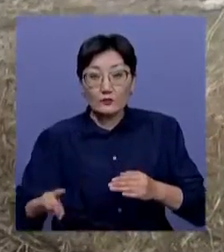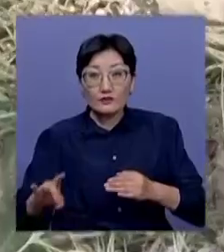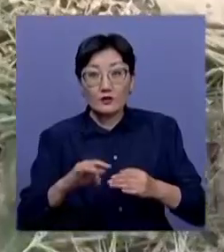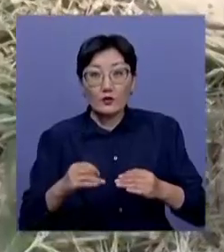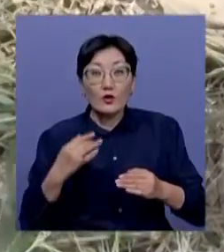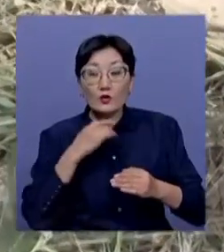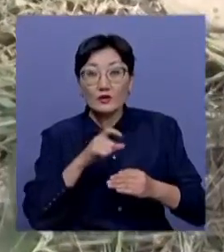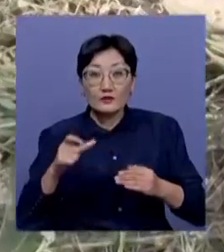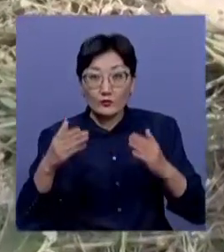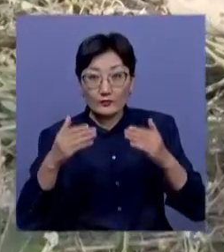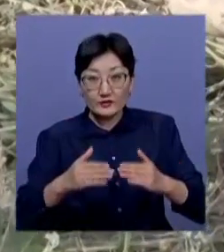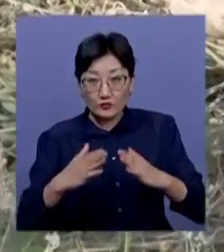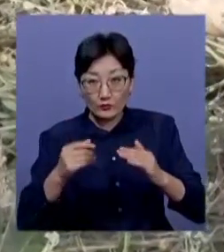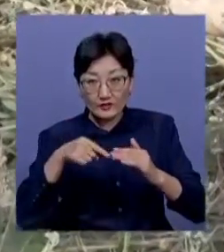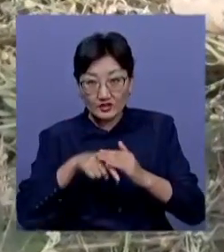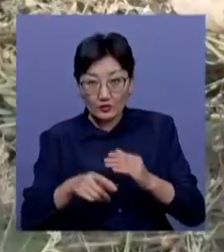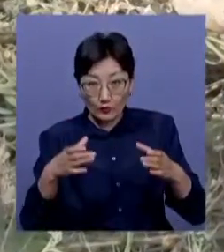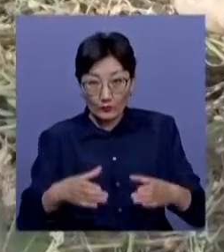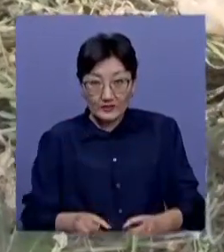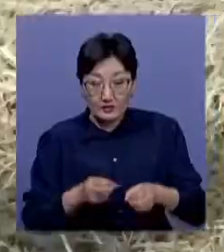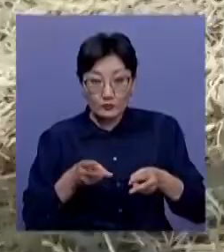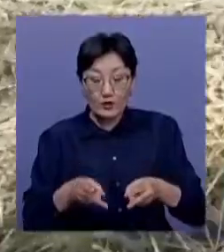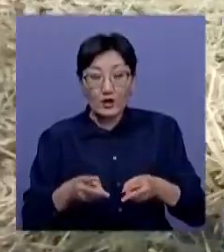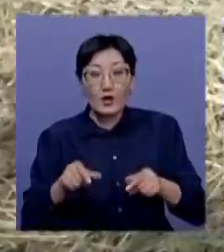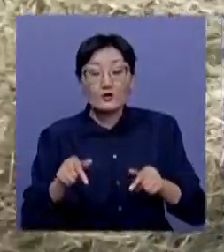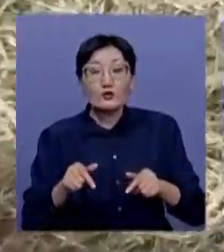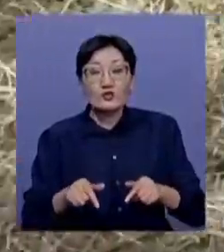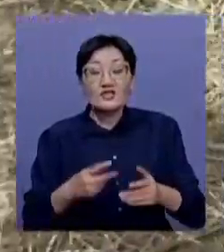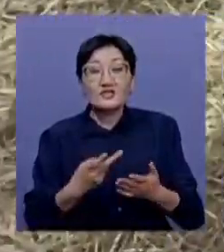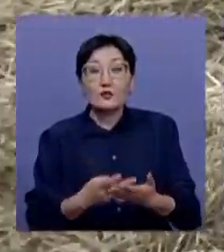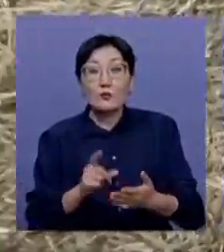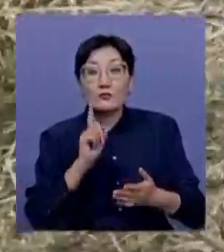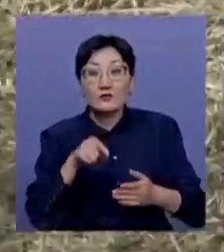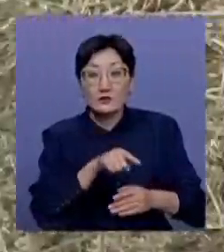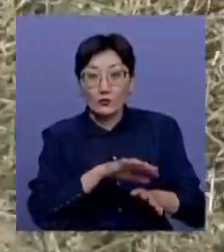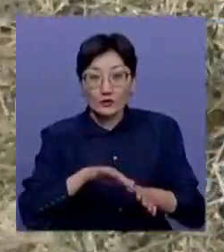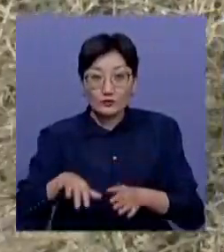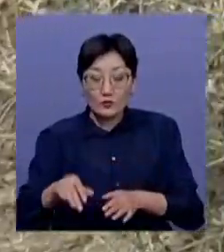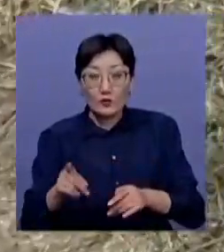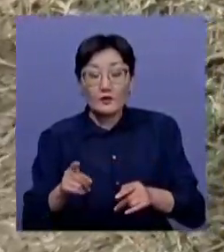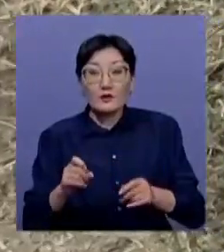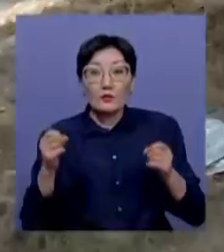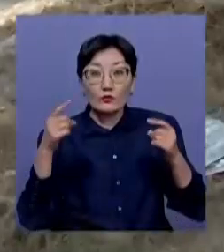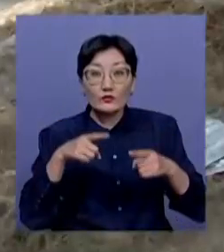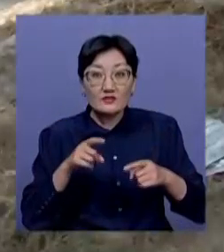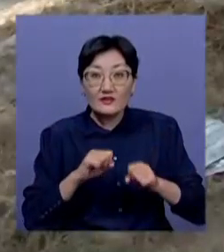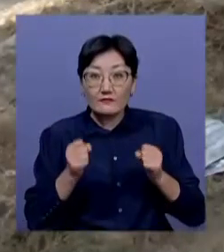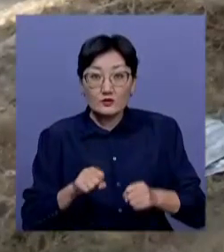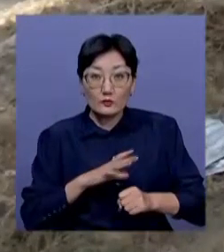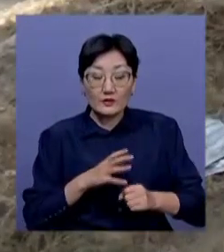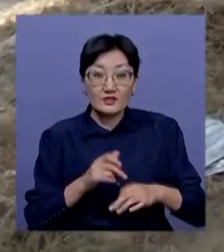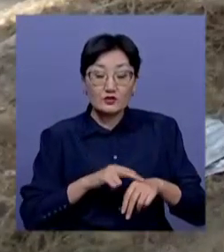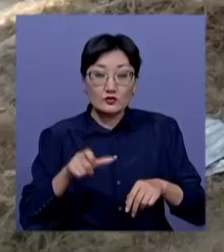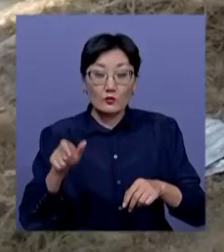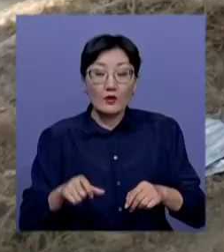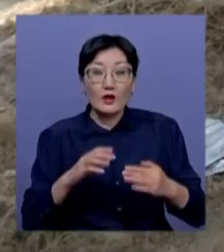үйдің артындағы құдықтардың біріне жасырып кеткен. Мәйіттің сол жерде жатқанына бір жылдан асқандықтан оны тану мүмкін болмаған. Қазір